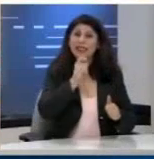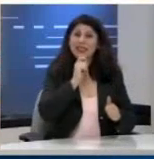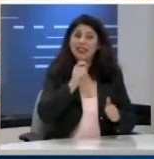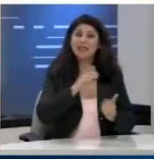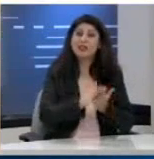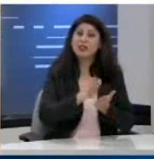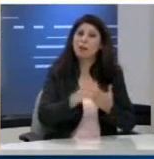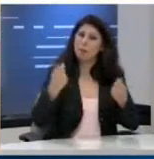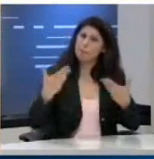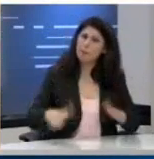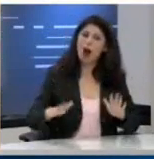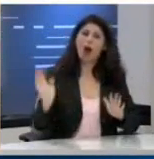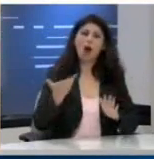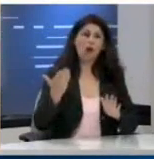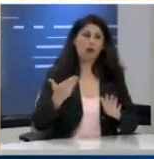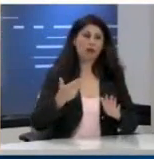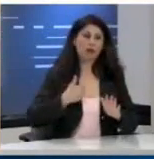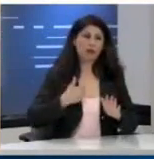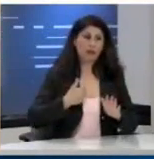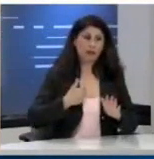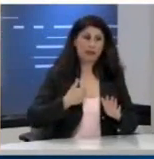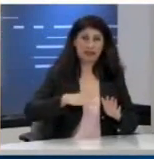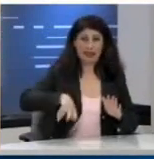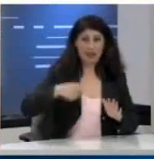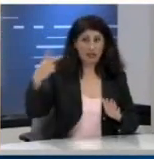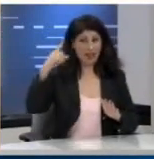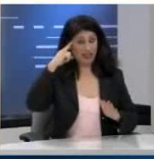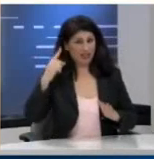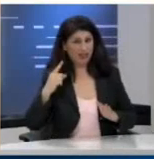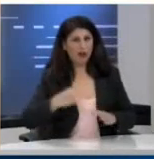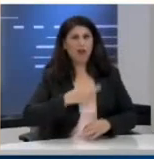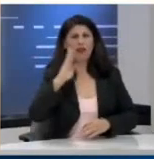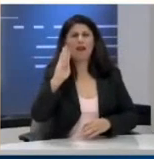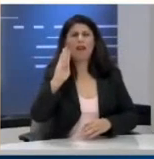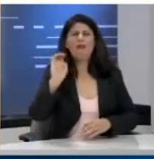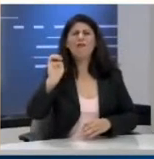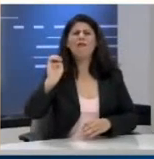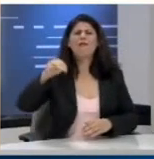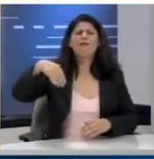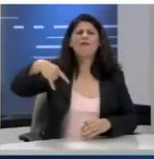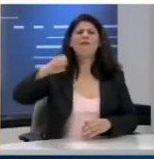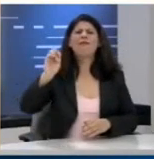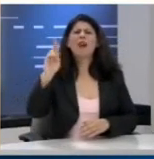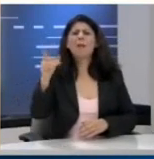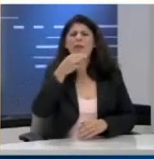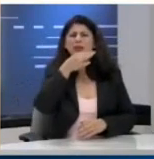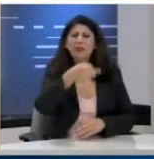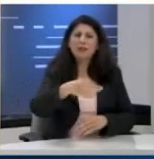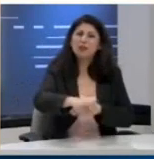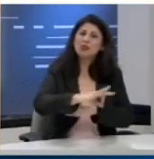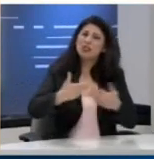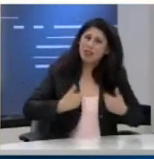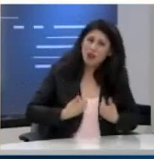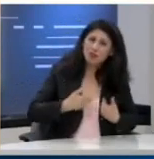που παραθέσαμε ότι δίθεν σας κλέβουμε και ήταν οι δικές σας ιδέες, βγήκε ο κύριος Βέμπερ. Βγήκε ο κύριος Βέμπερ να τοποθετηθεί στο σχέδιό